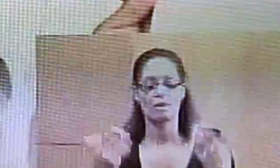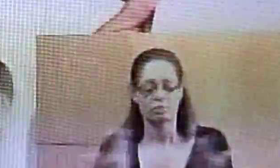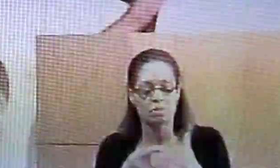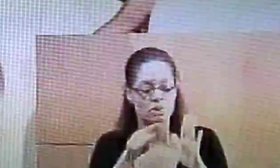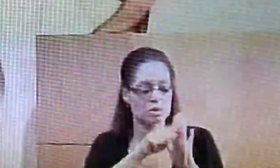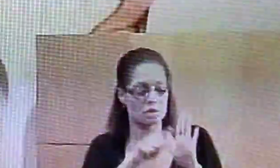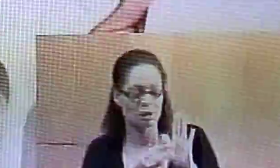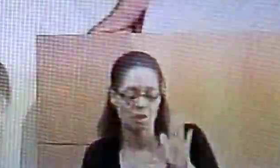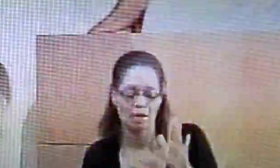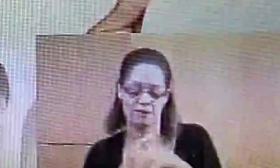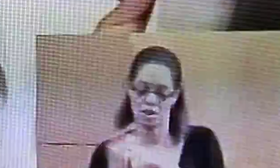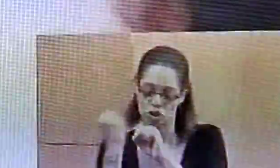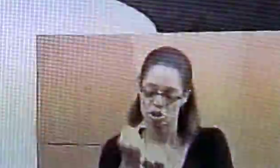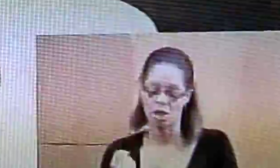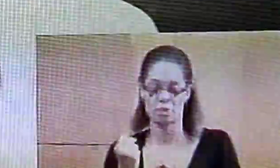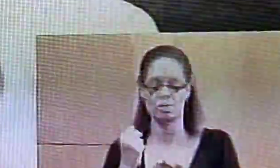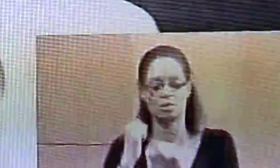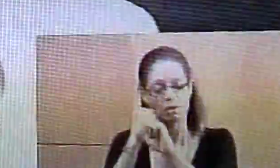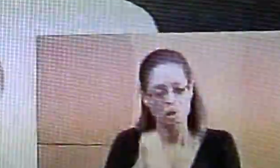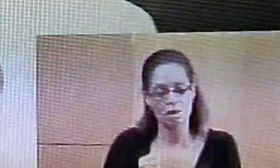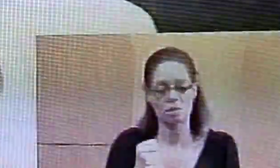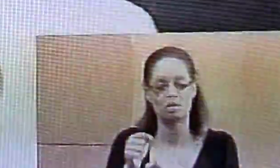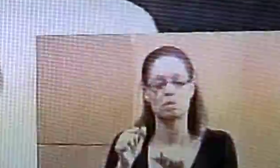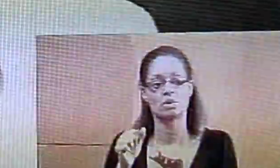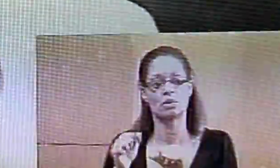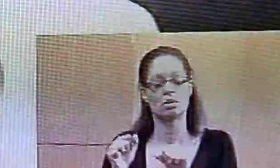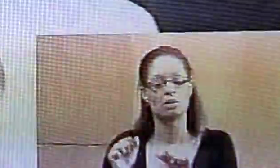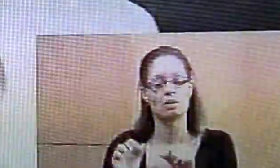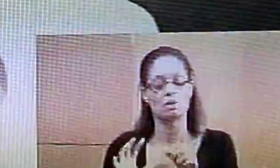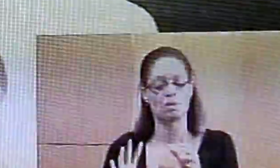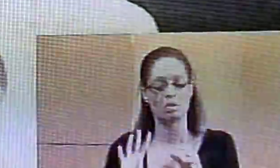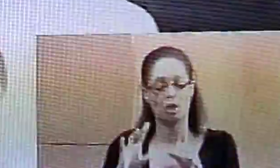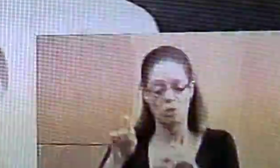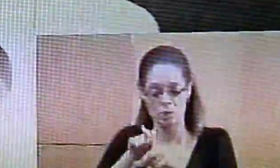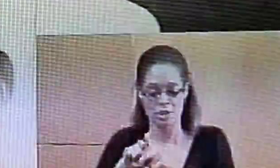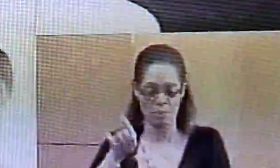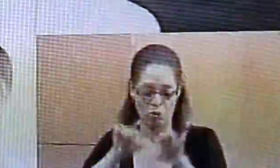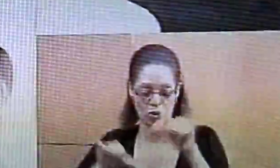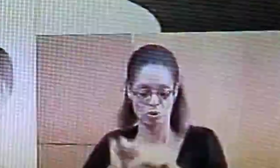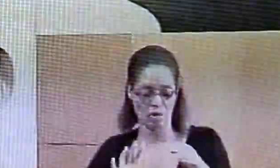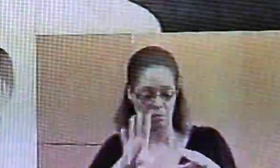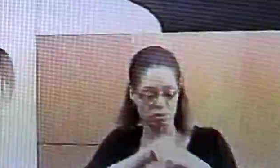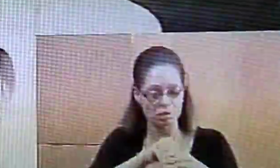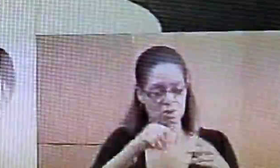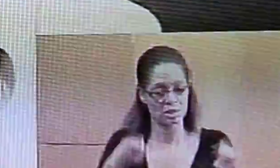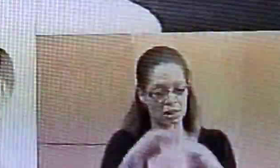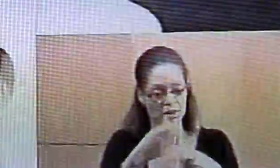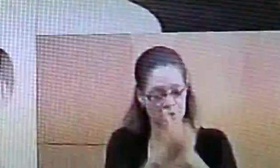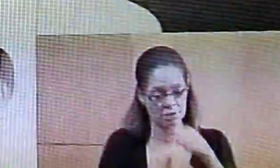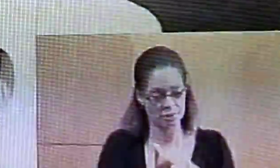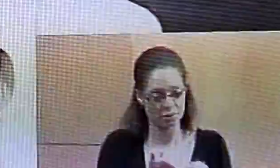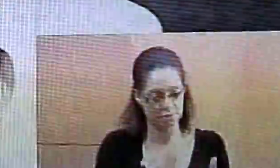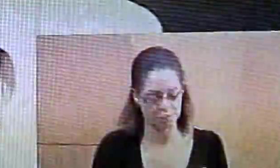de rattachement des charges et des produits à l'exercice.